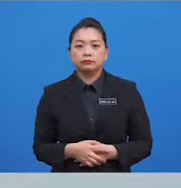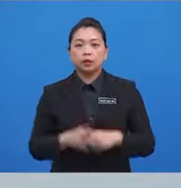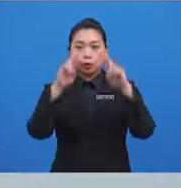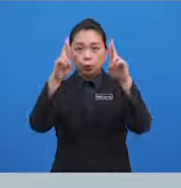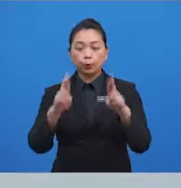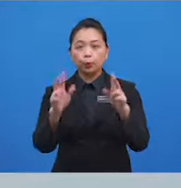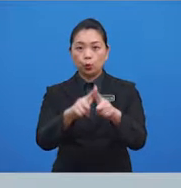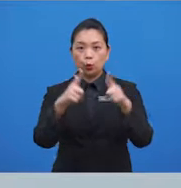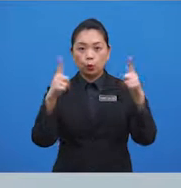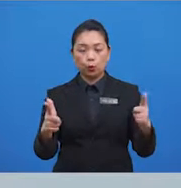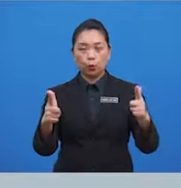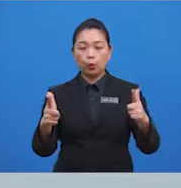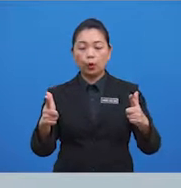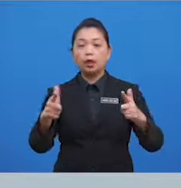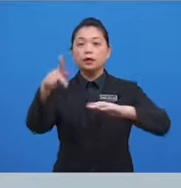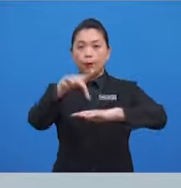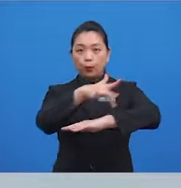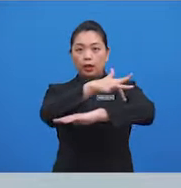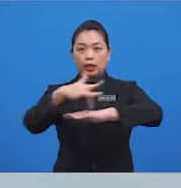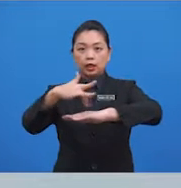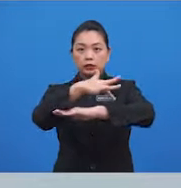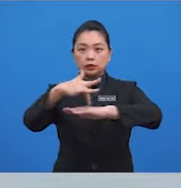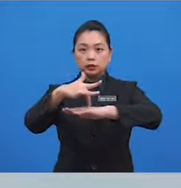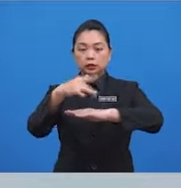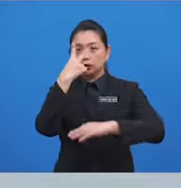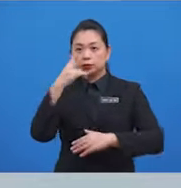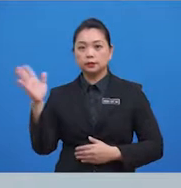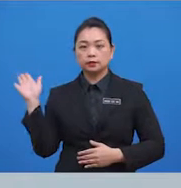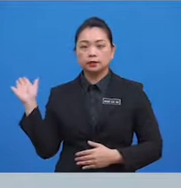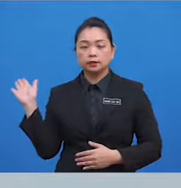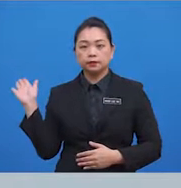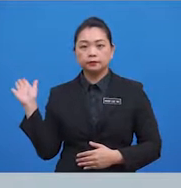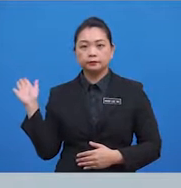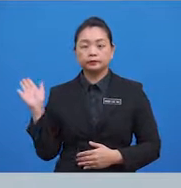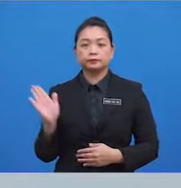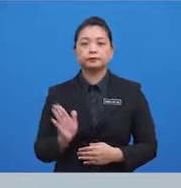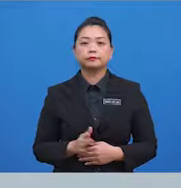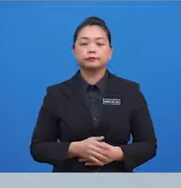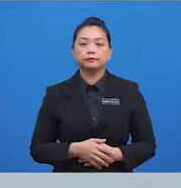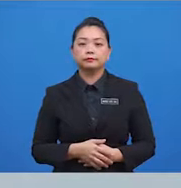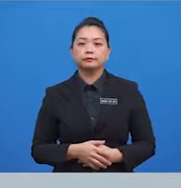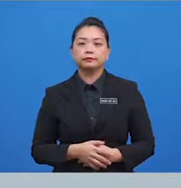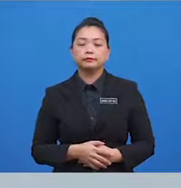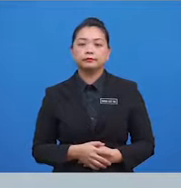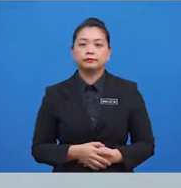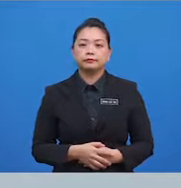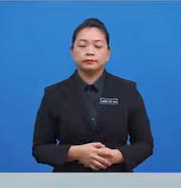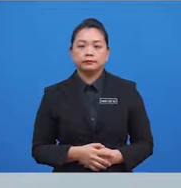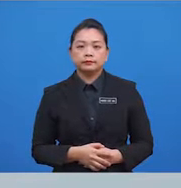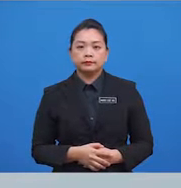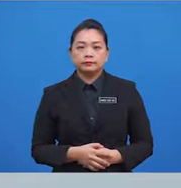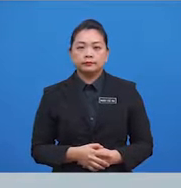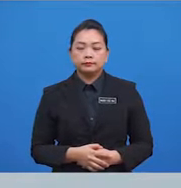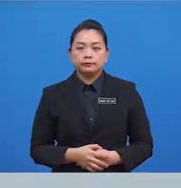Rumus luas permukaan bagi piramid ialah luas segi 4 sama tambah 4 darab luas segi